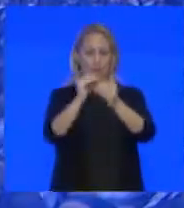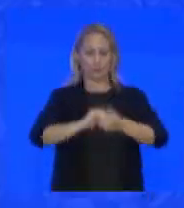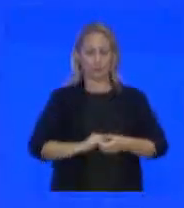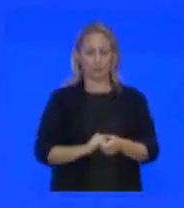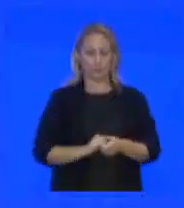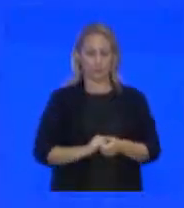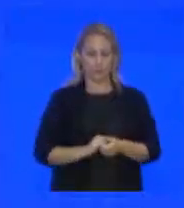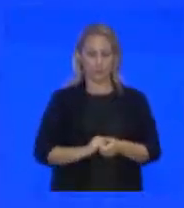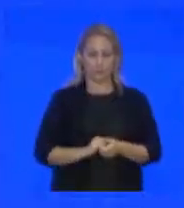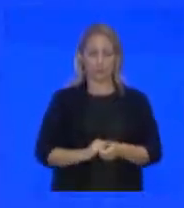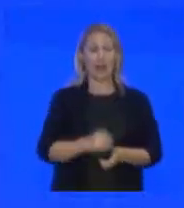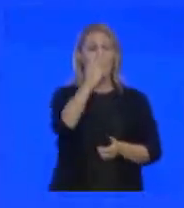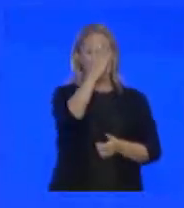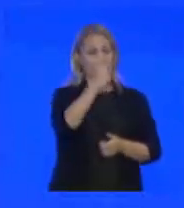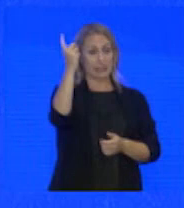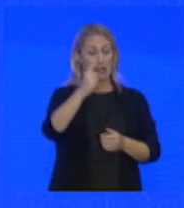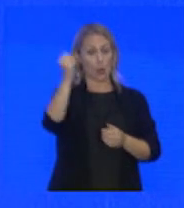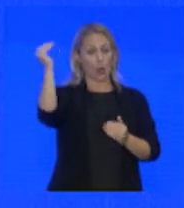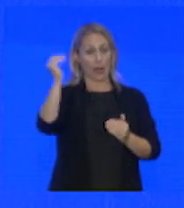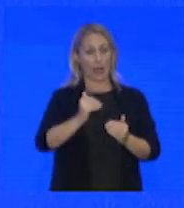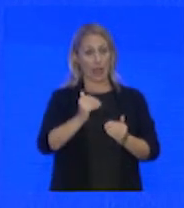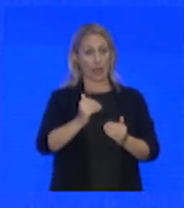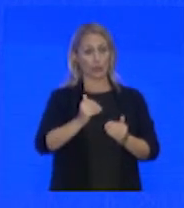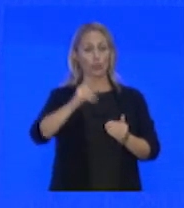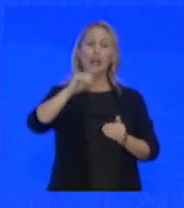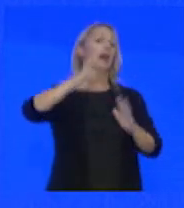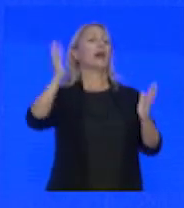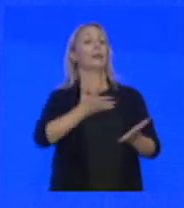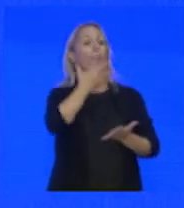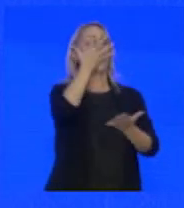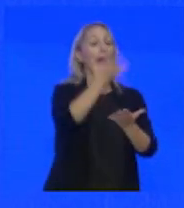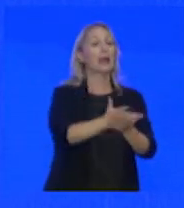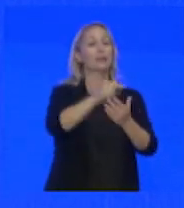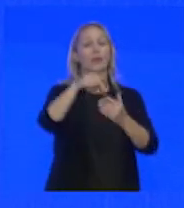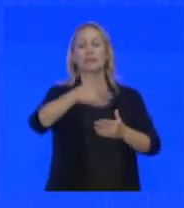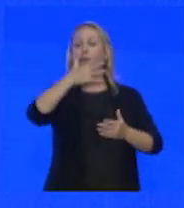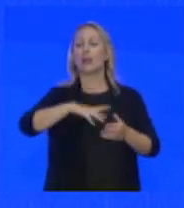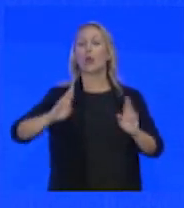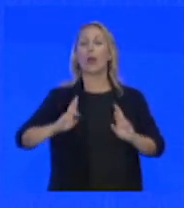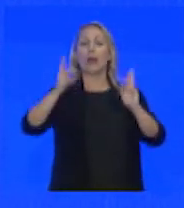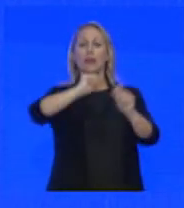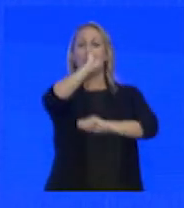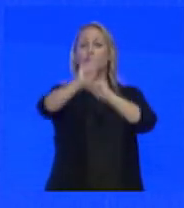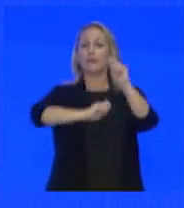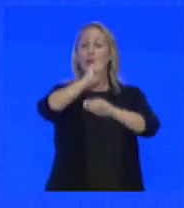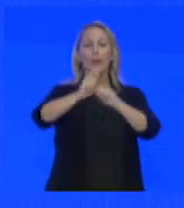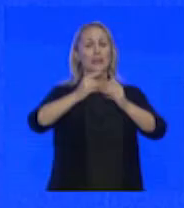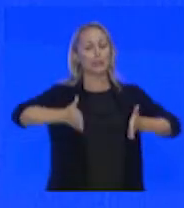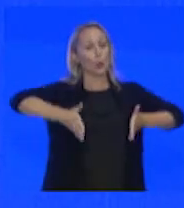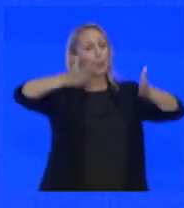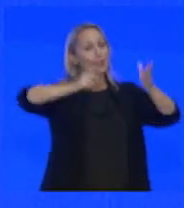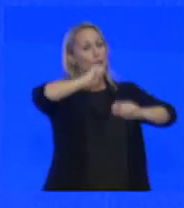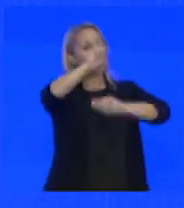Ενώ δίνεται έκπτωση 40% σε δαπάνες για την ενεργειακή αναβάθμιση και την ανακαίνιση κτηρίων.